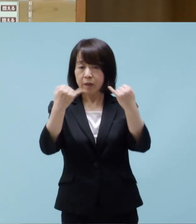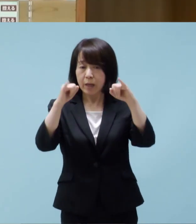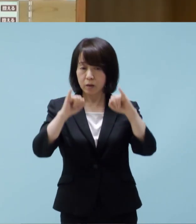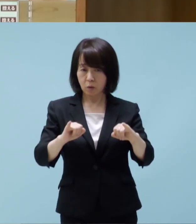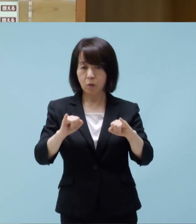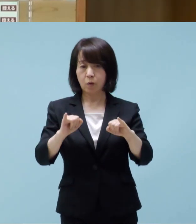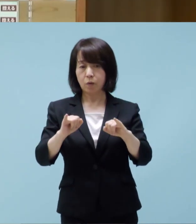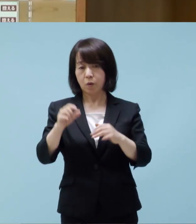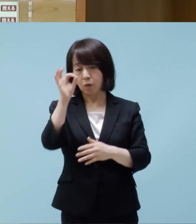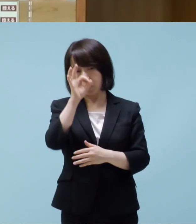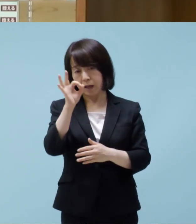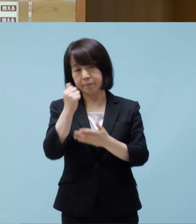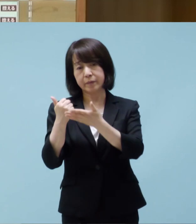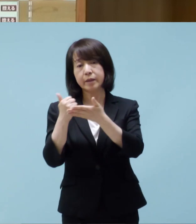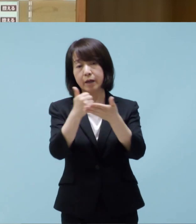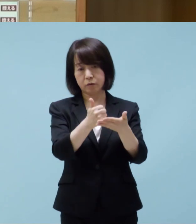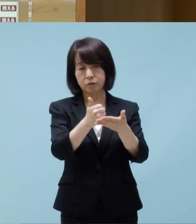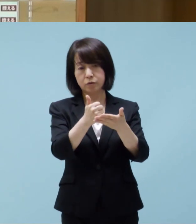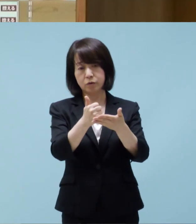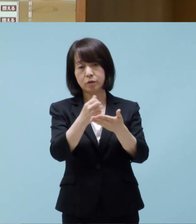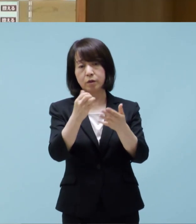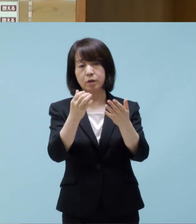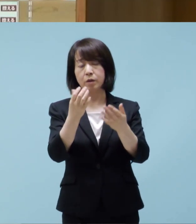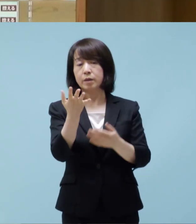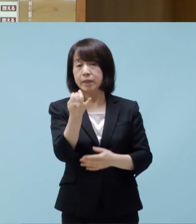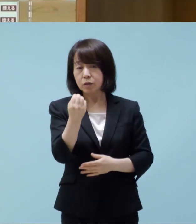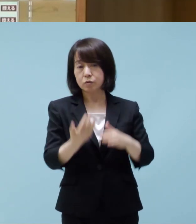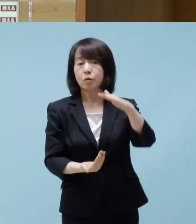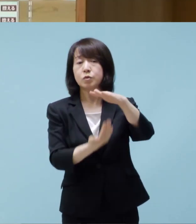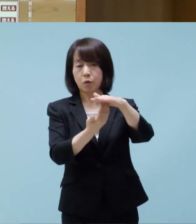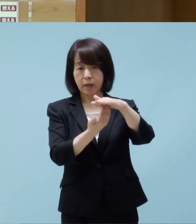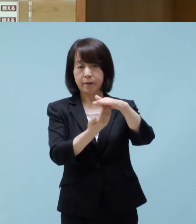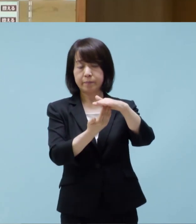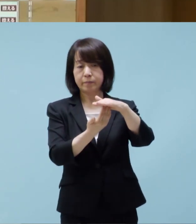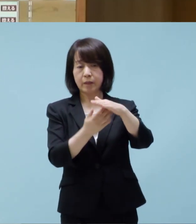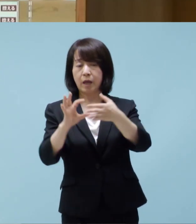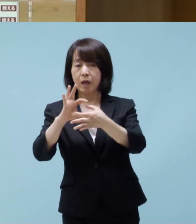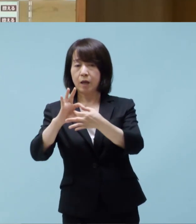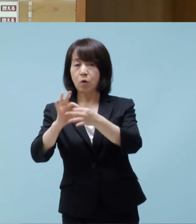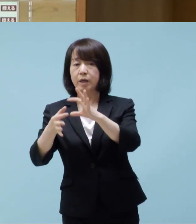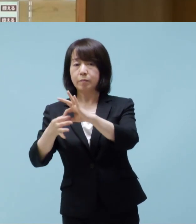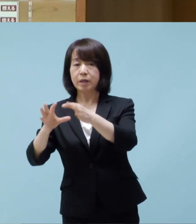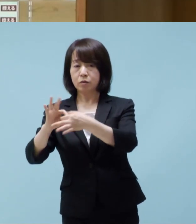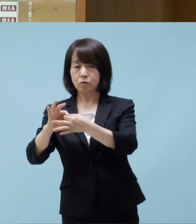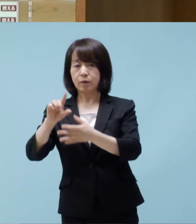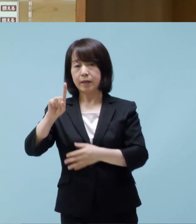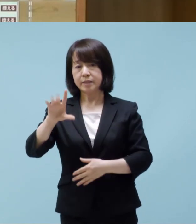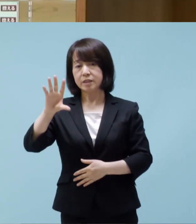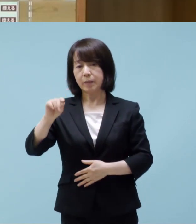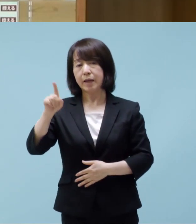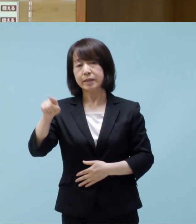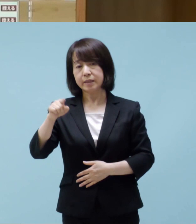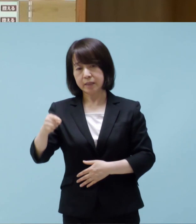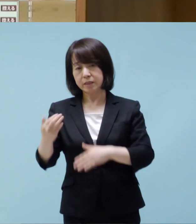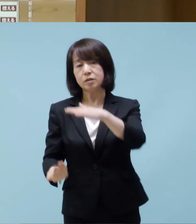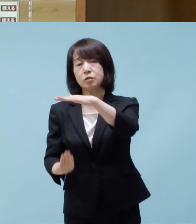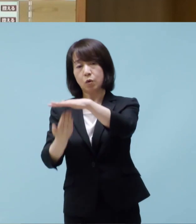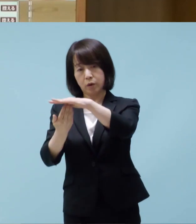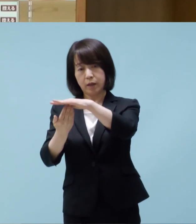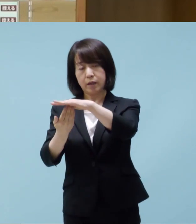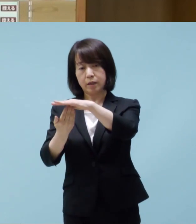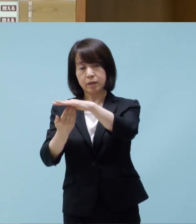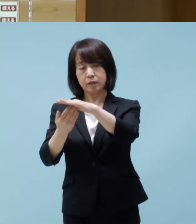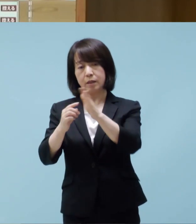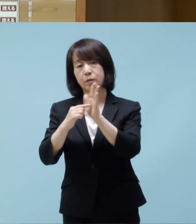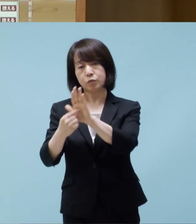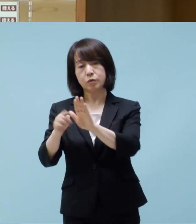で、まあ、5000人とあるんですけども、オリンピックについて1万人上限という考えも出ているようなんですが、こちら、まあ、札